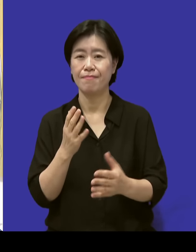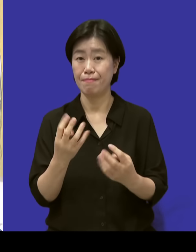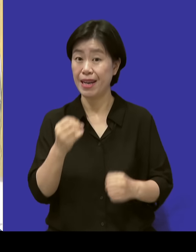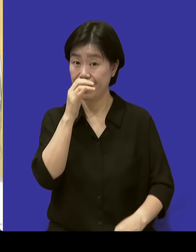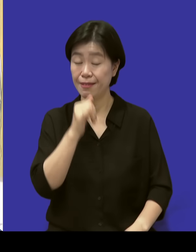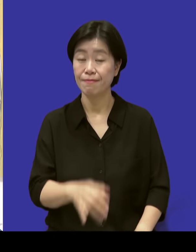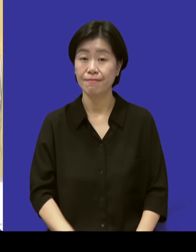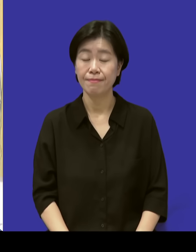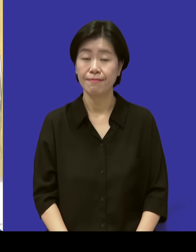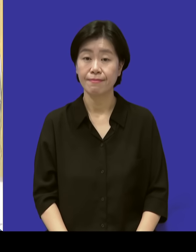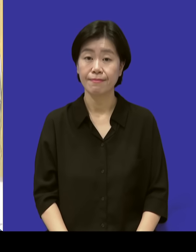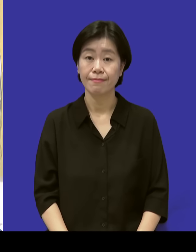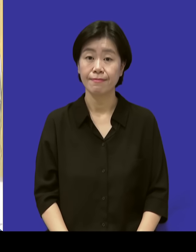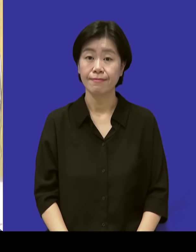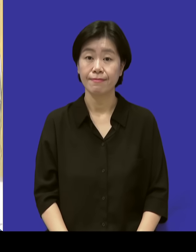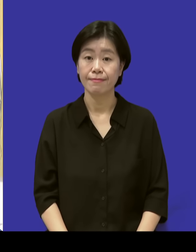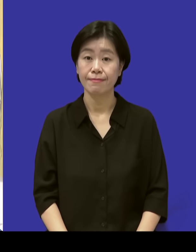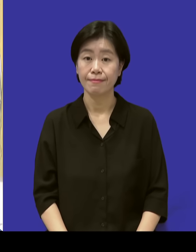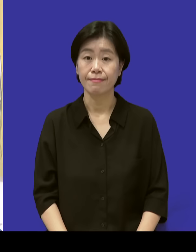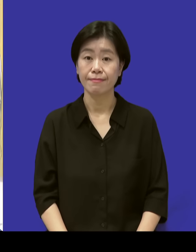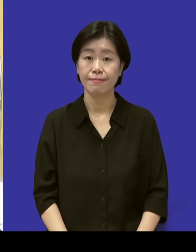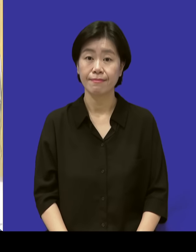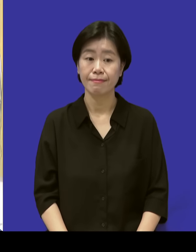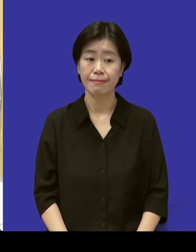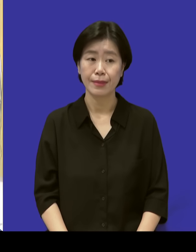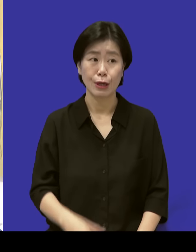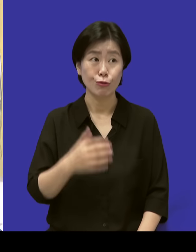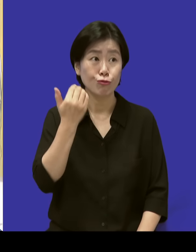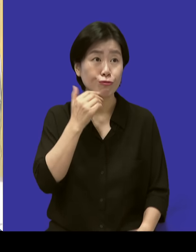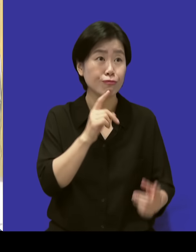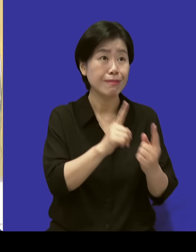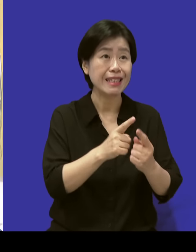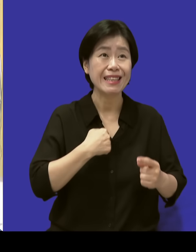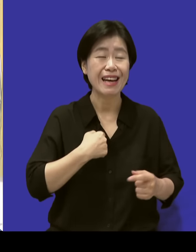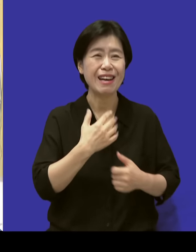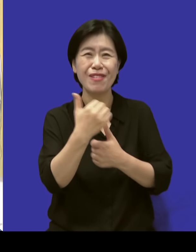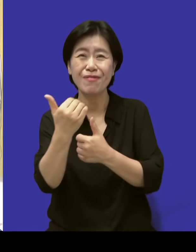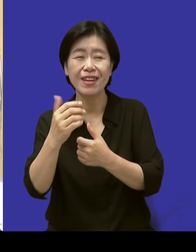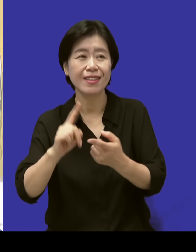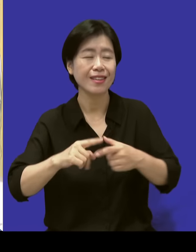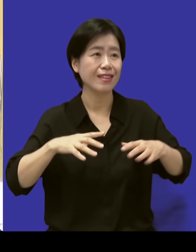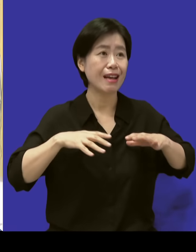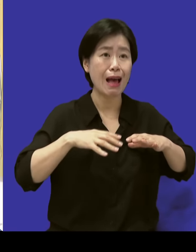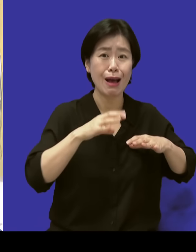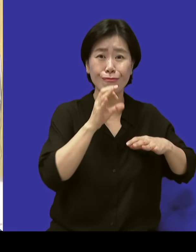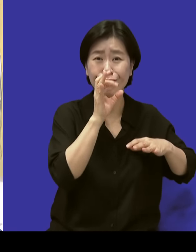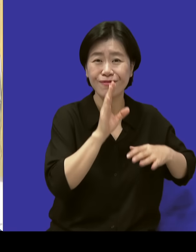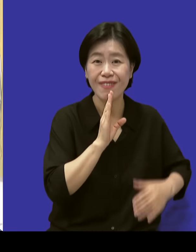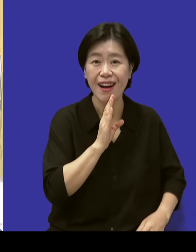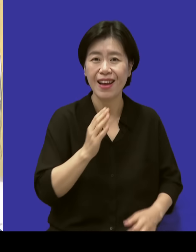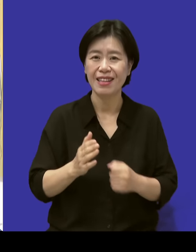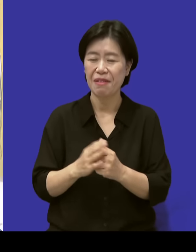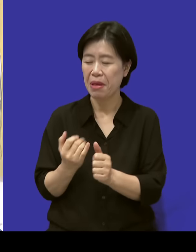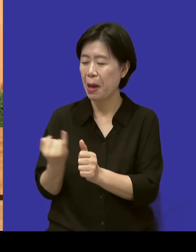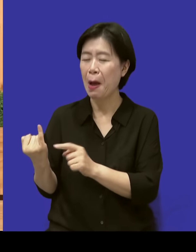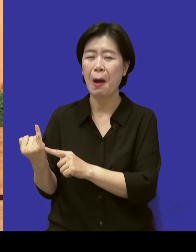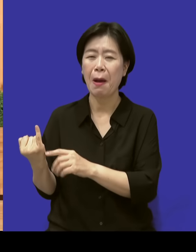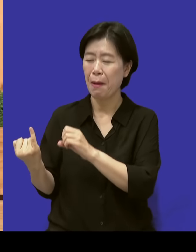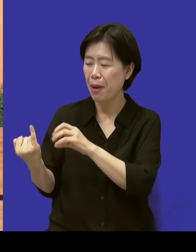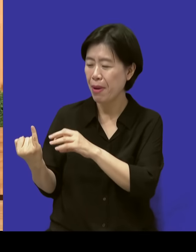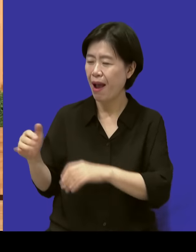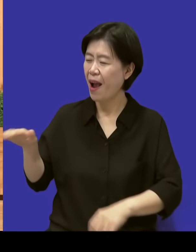막 오는데 이제 사실 뭐 다른 사람한테 자랑할 수는 없고 예. 아내한테는 이제 예. 나 어디서도 섭외 왔다 어디서도 섭외 왔다 막